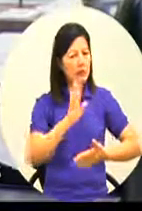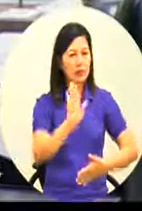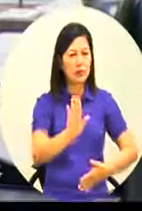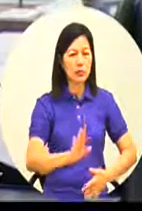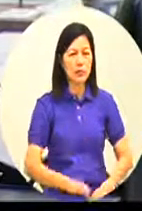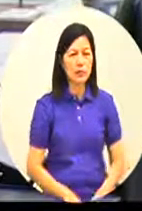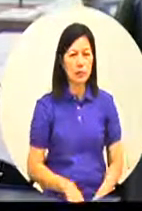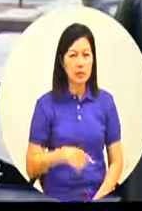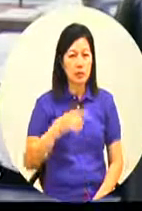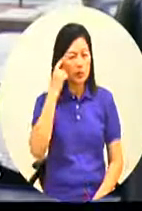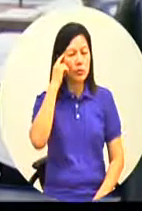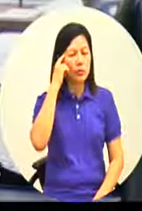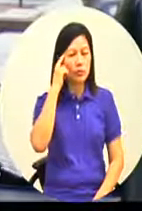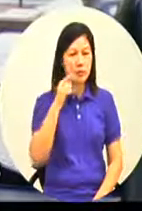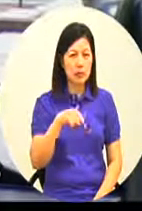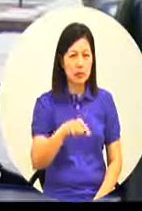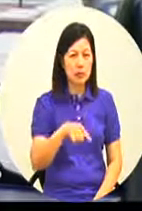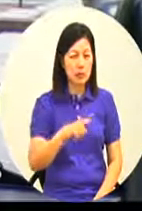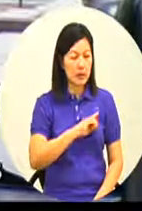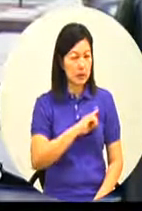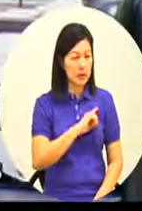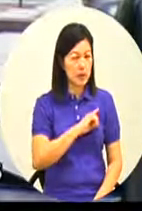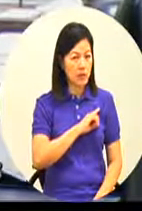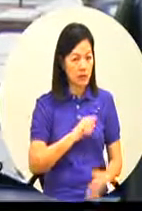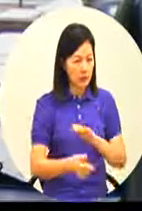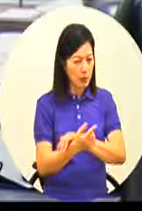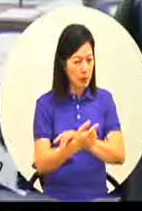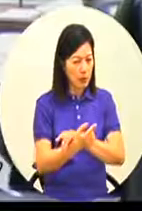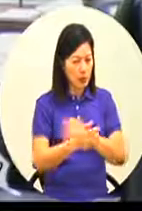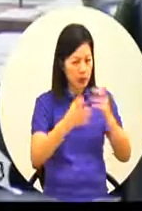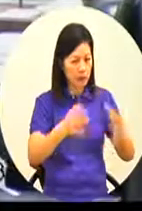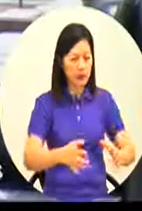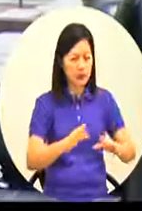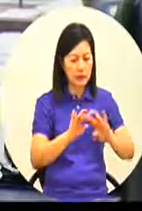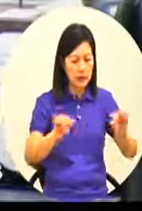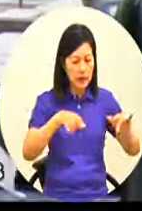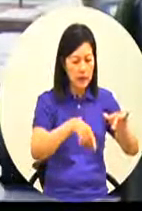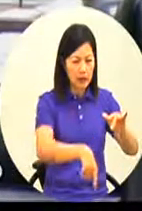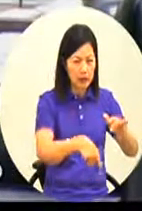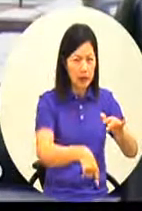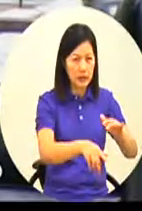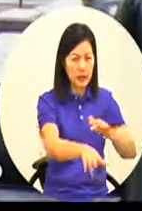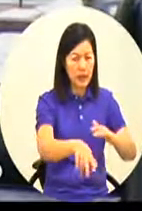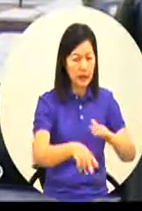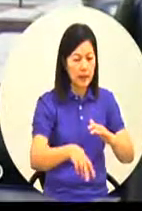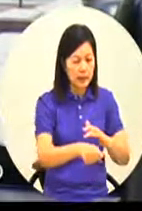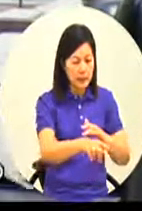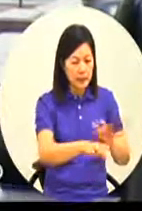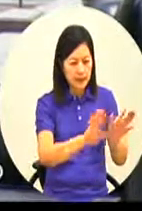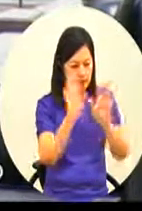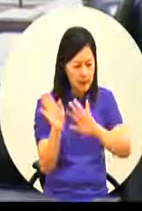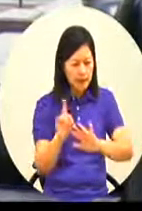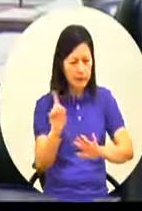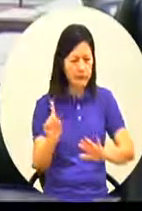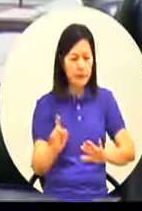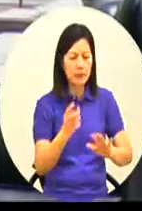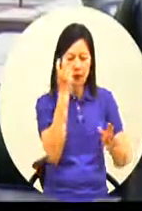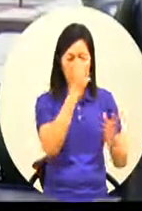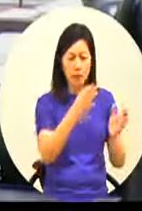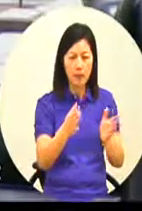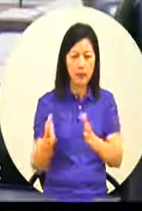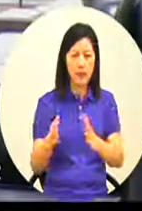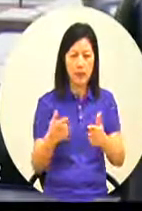们就觉得就是说那他们自己也要赶快来建立地下的图资，然后知道地下的所有的状况，要做一个管理。所